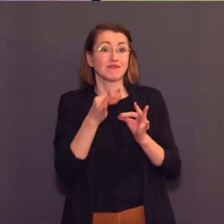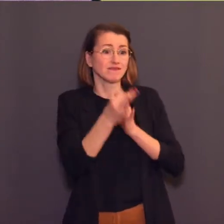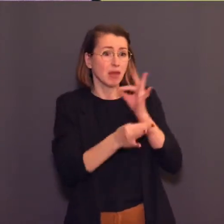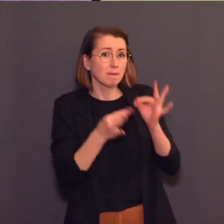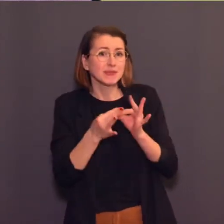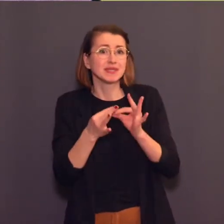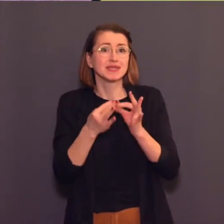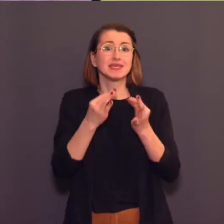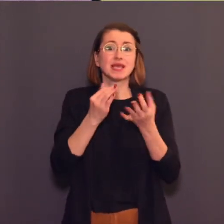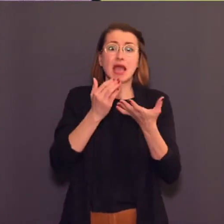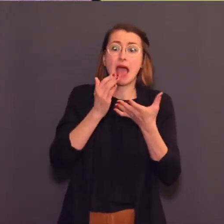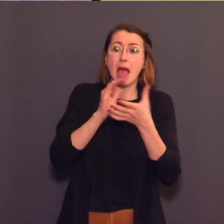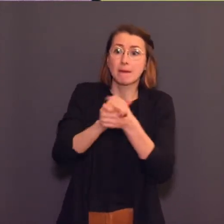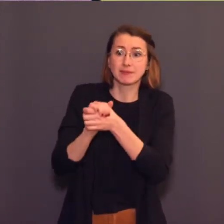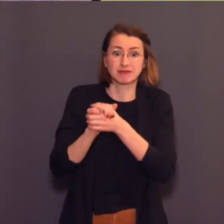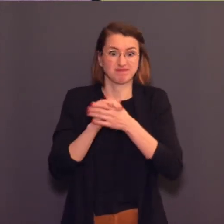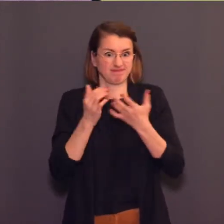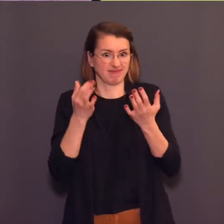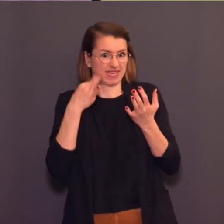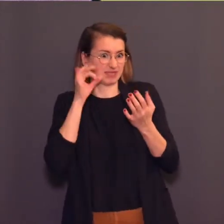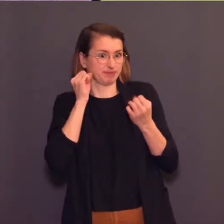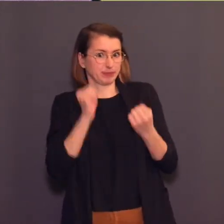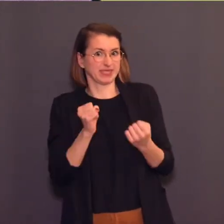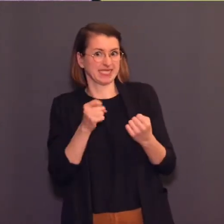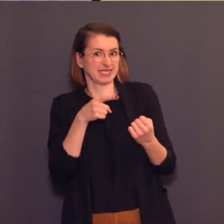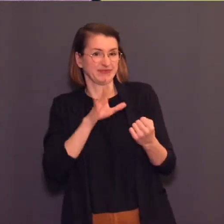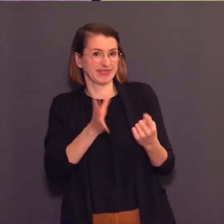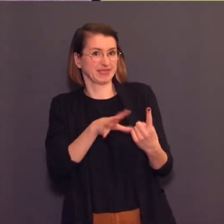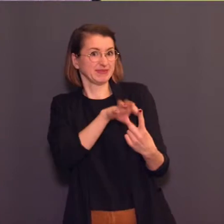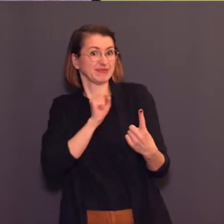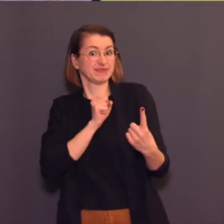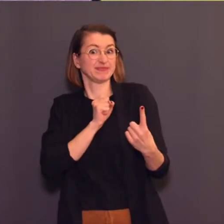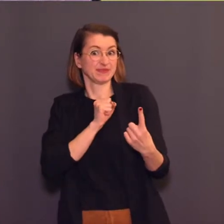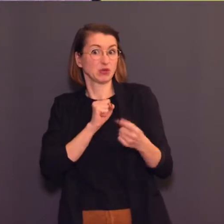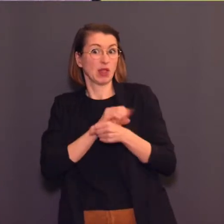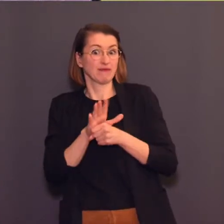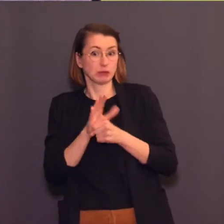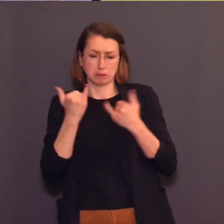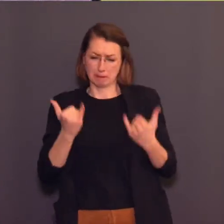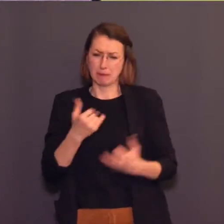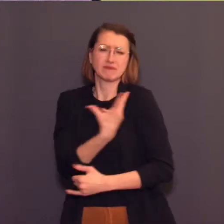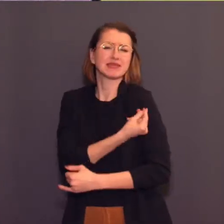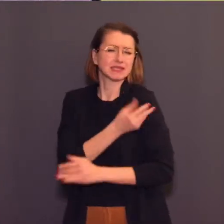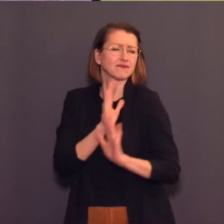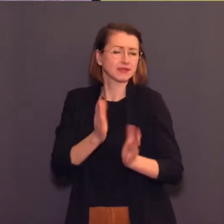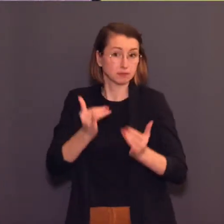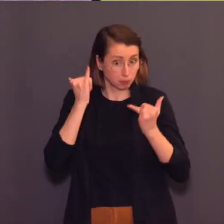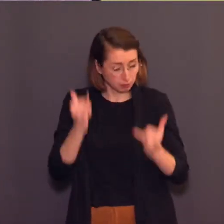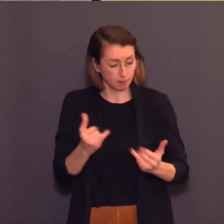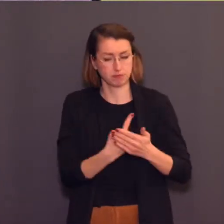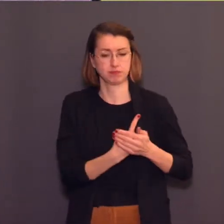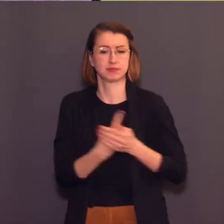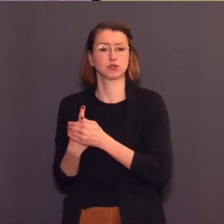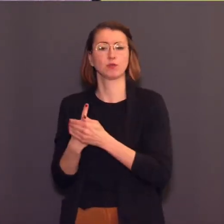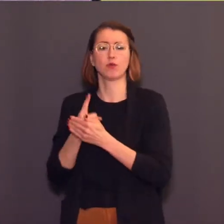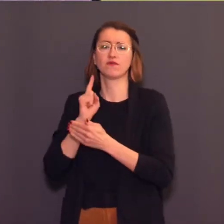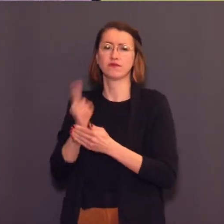actuellement à appliquer les mesures d'isolement et de quarantaine qui sont